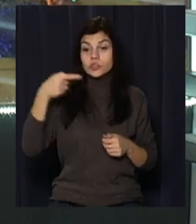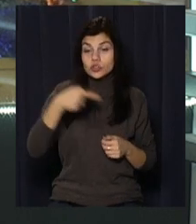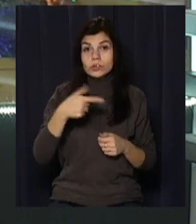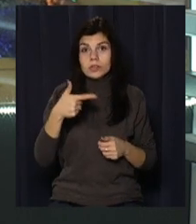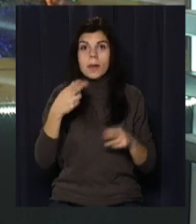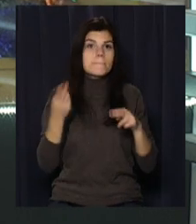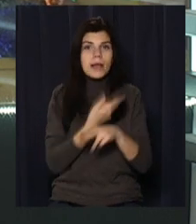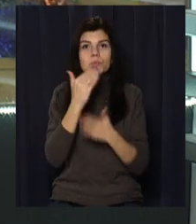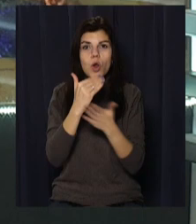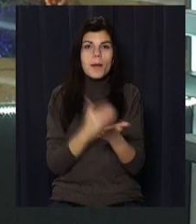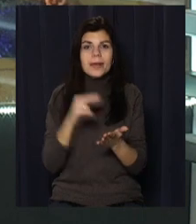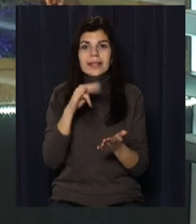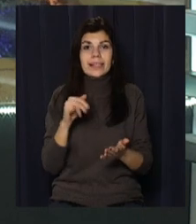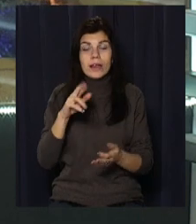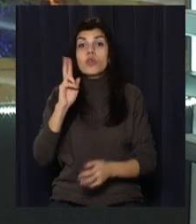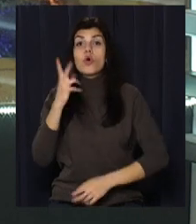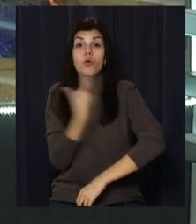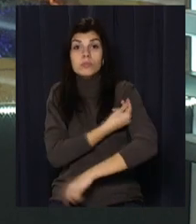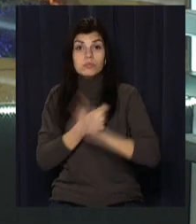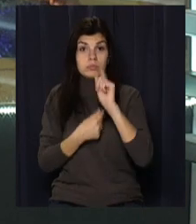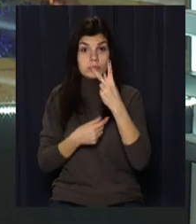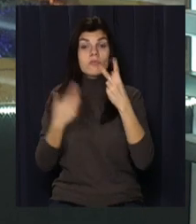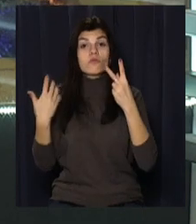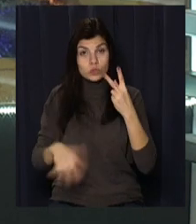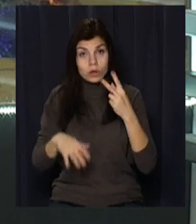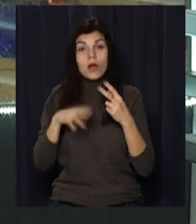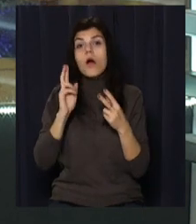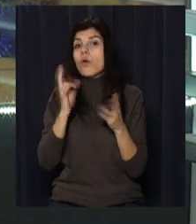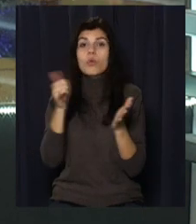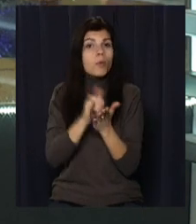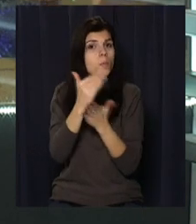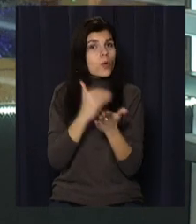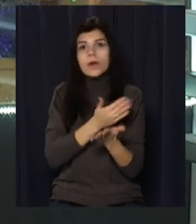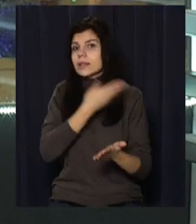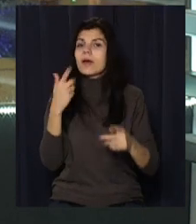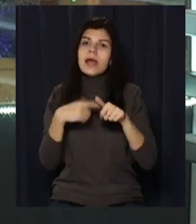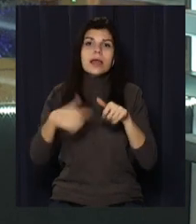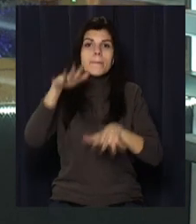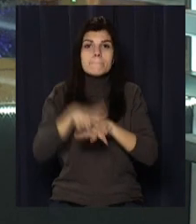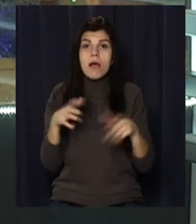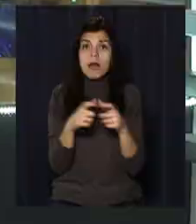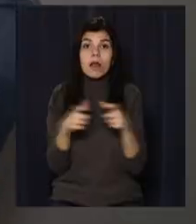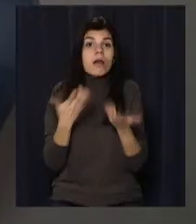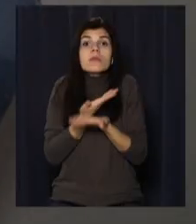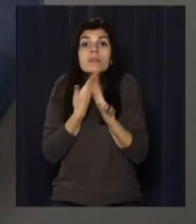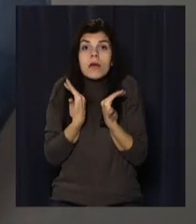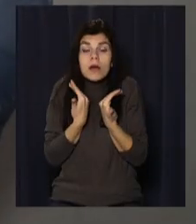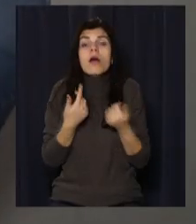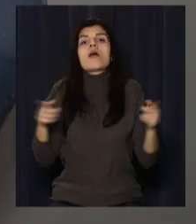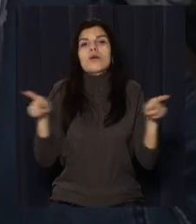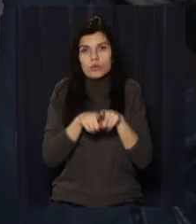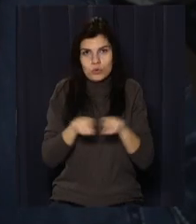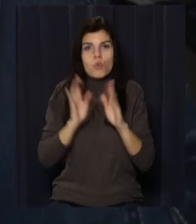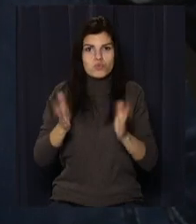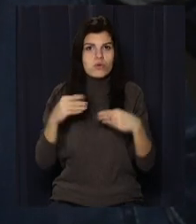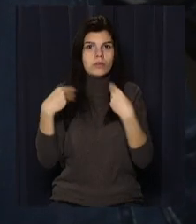не мають цього застосунку чи банківських карток, теж не залишаться без обіцяних защеплення грошей. Але лише з другого кварталу